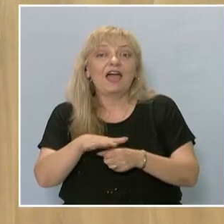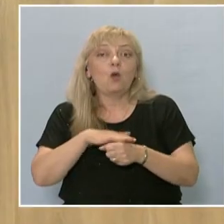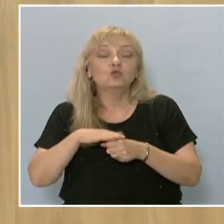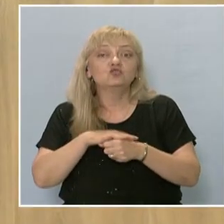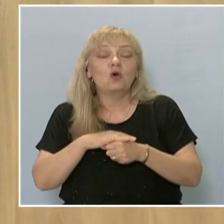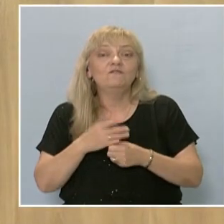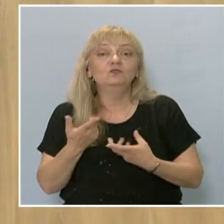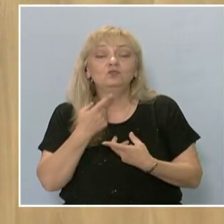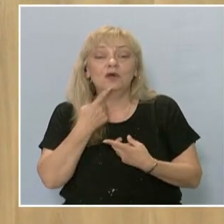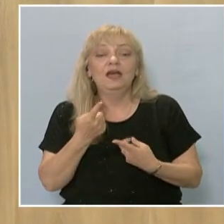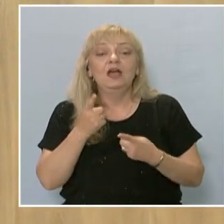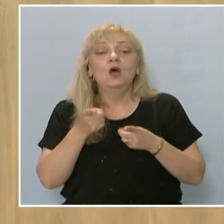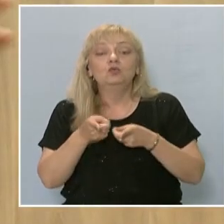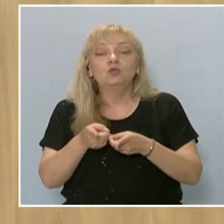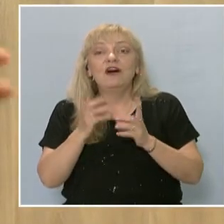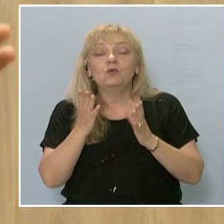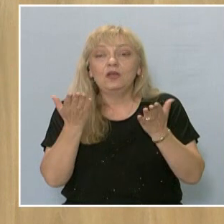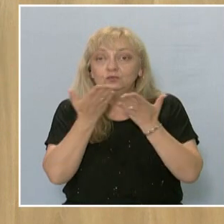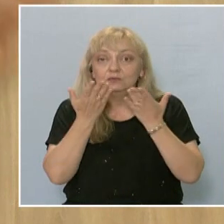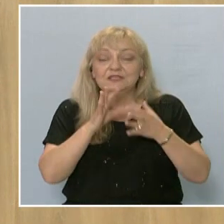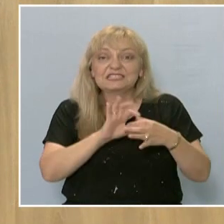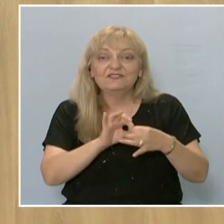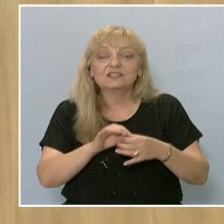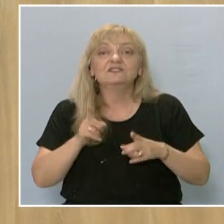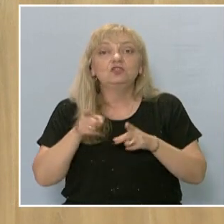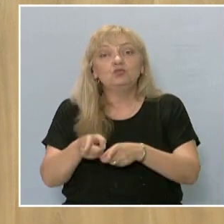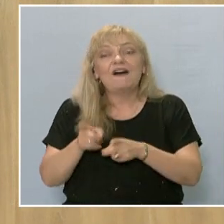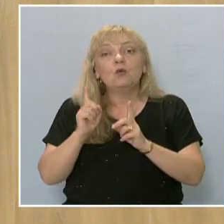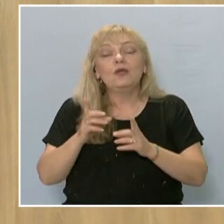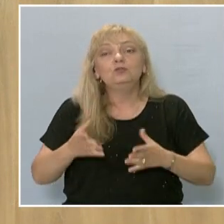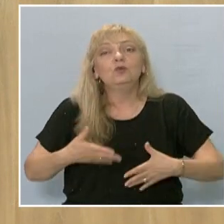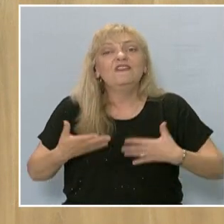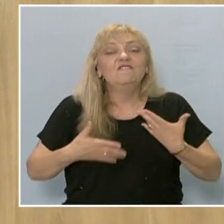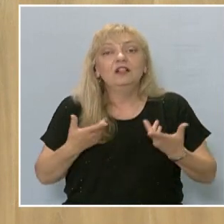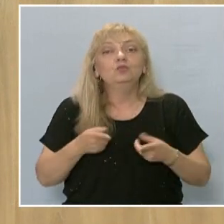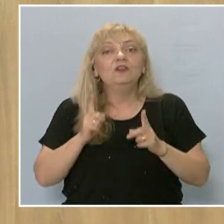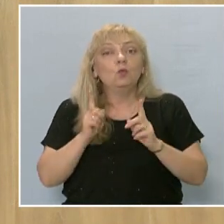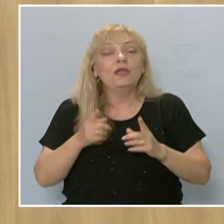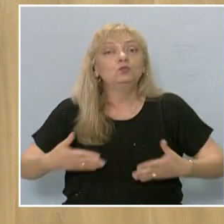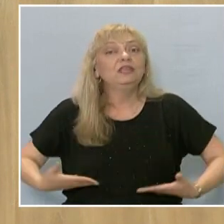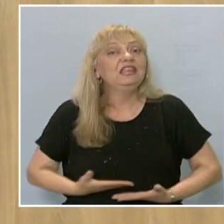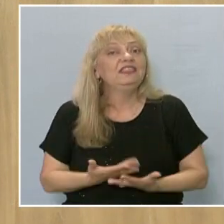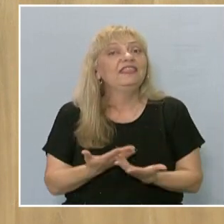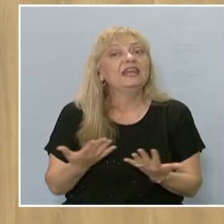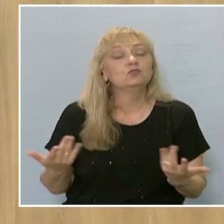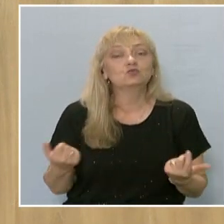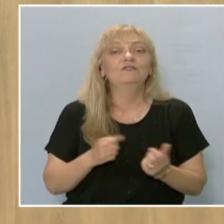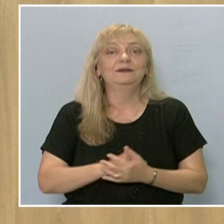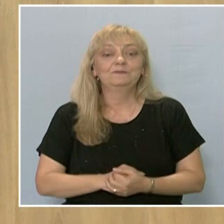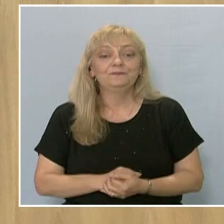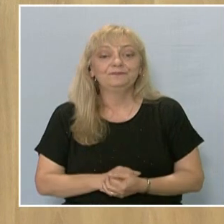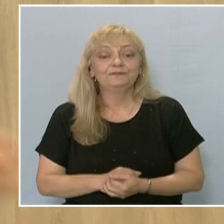как това което се учи е свързано с това което на тях им пука това което ги вълнува и ги интересува и всъщност